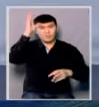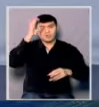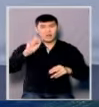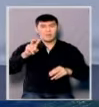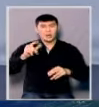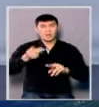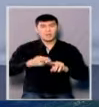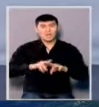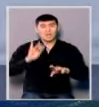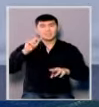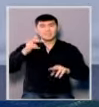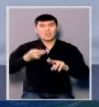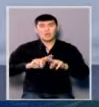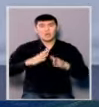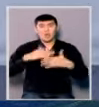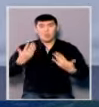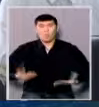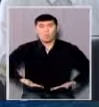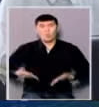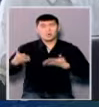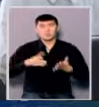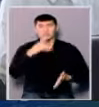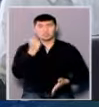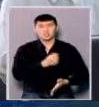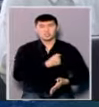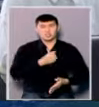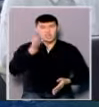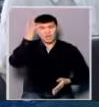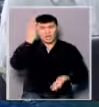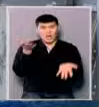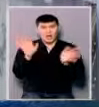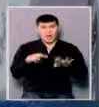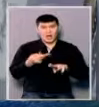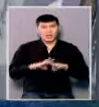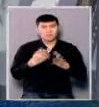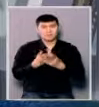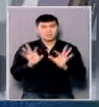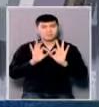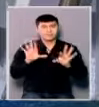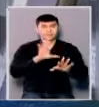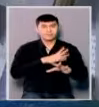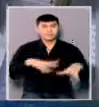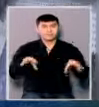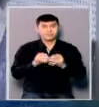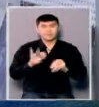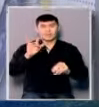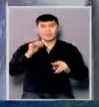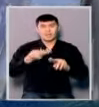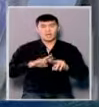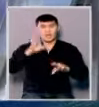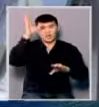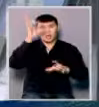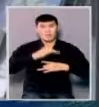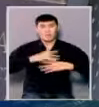Амангелді Шамғонов Исатай Тайманұлының өмір жолы, ерлік істері мен ел есінде қалған естеліктер туралы әңгімеледі. Сонымен қатар Исатай танушы